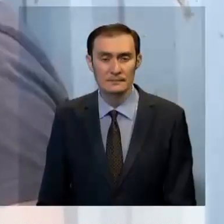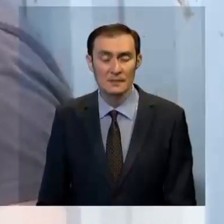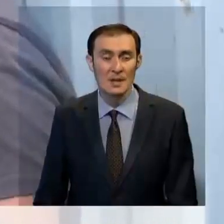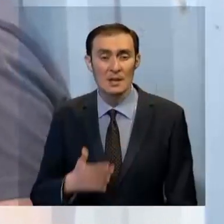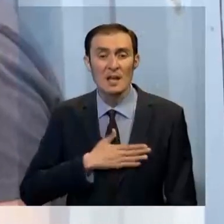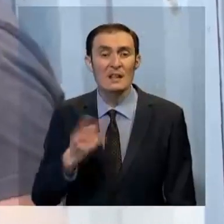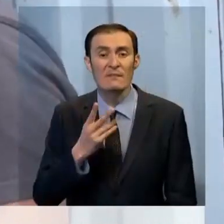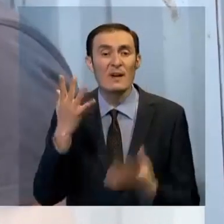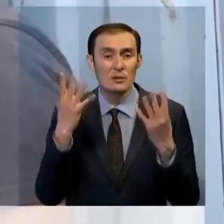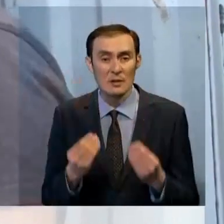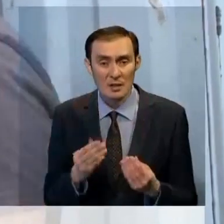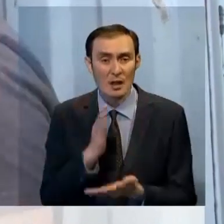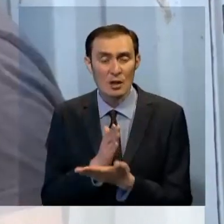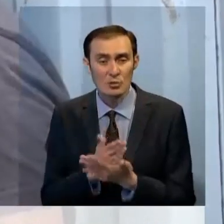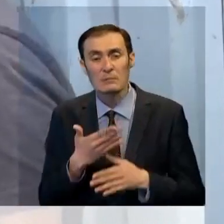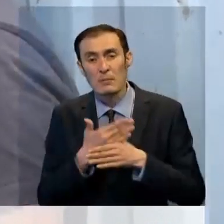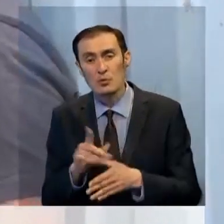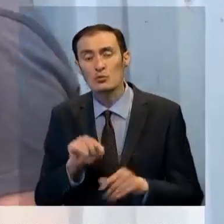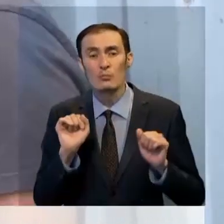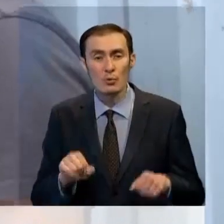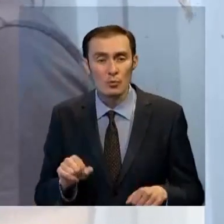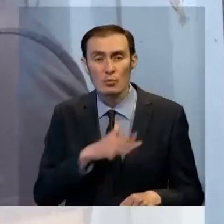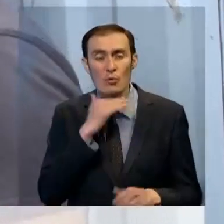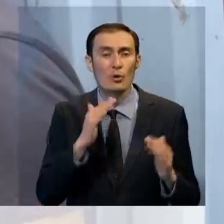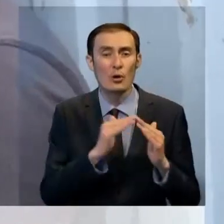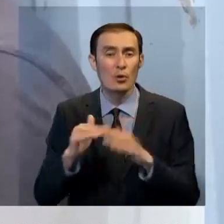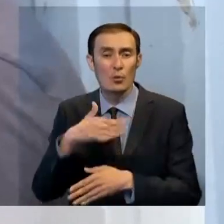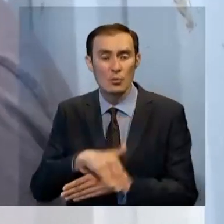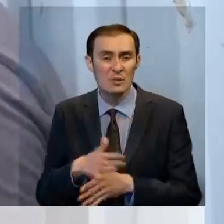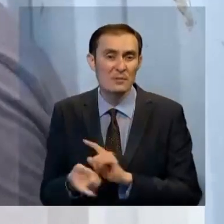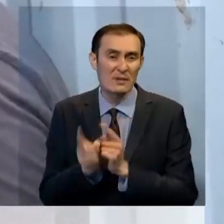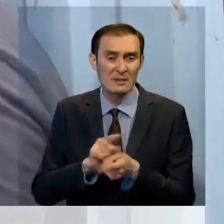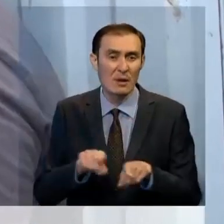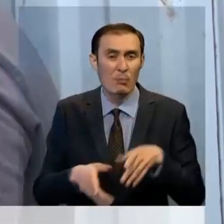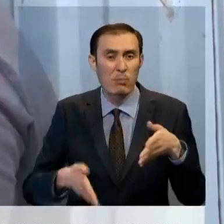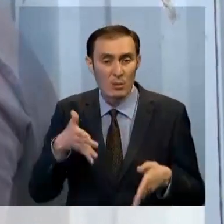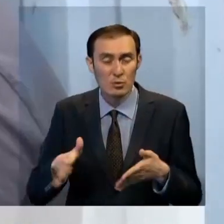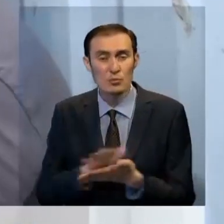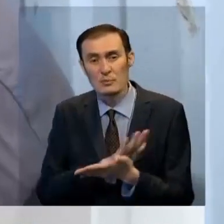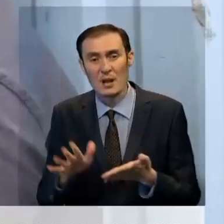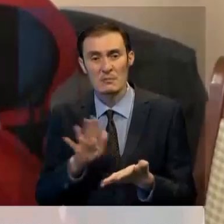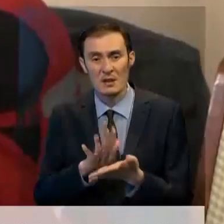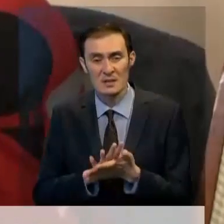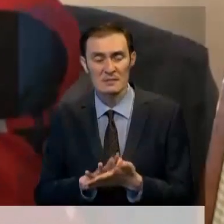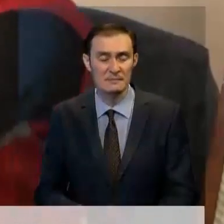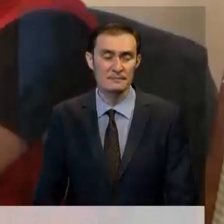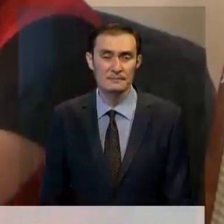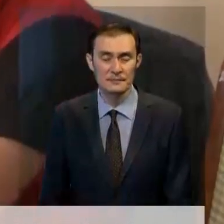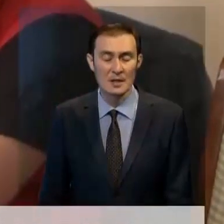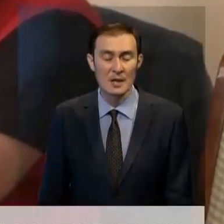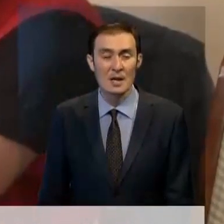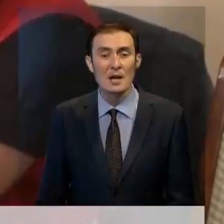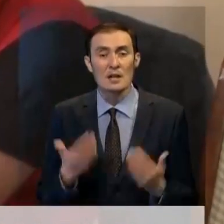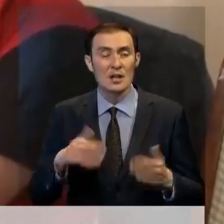Я тут второй день. Помогаю, чем могу. Очень много дворов и улиц превратились в болото. Вот мы и убираем грязь. На местах